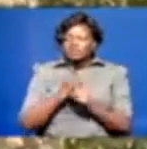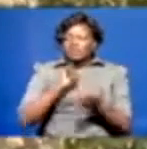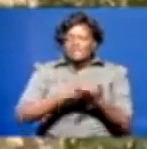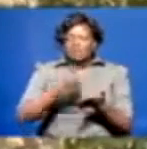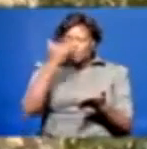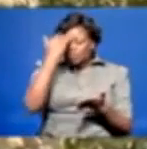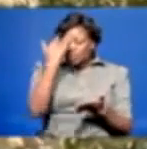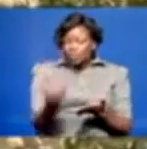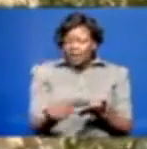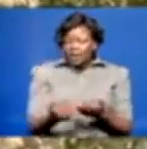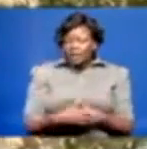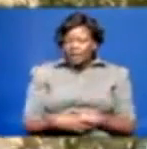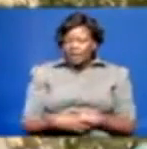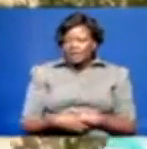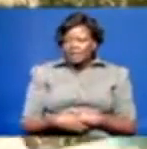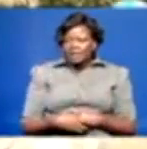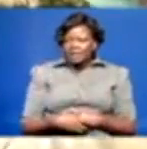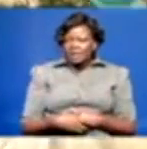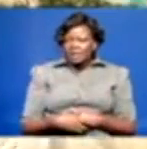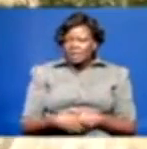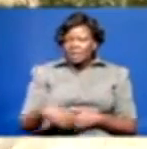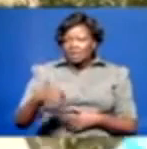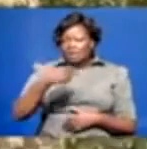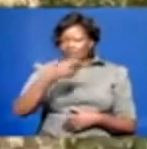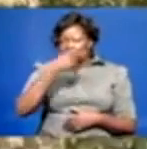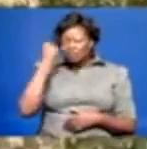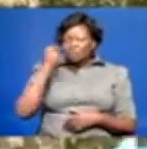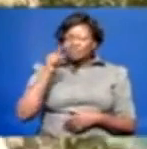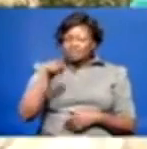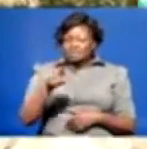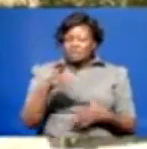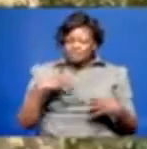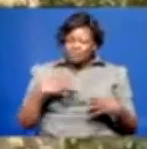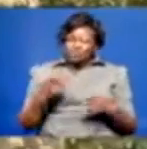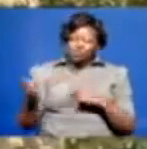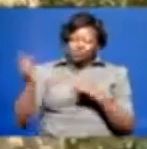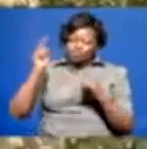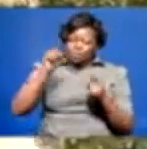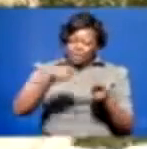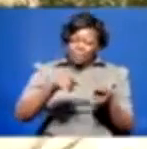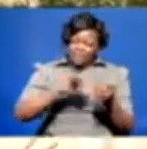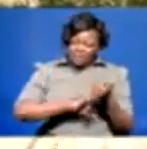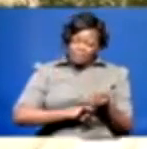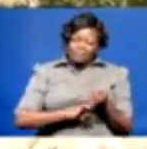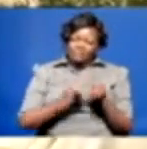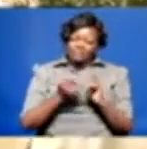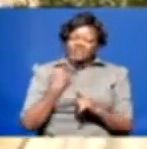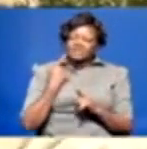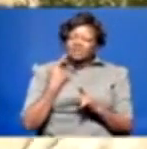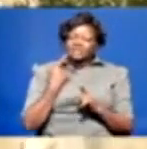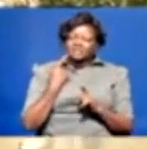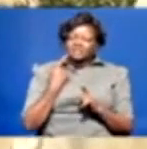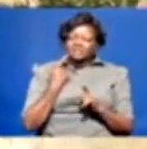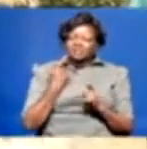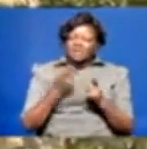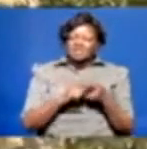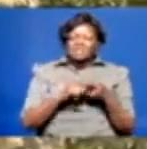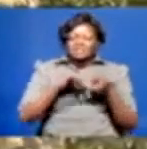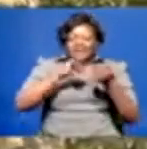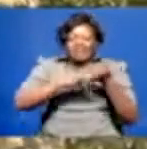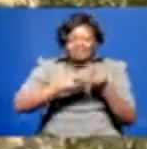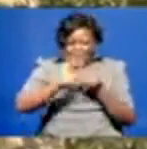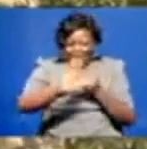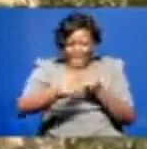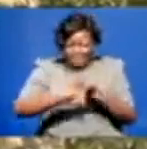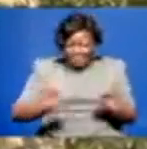bibi ambaye alifungua poma hiyo bwana. Huyo ndio alifungua hiyo poma. Ndio alifakia poma. Bwana ni wako sika pari